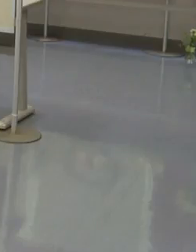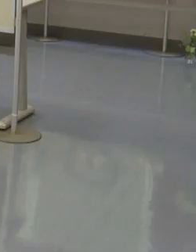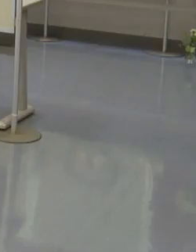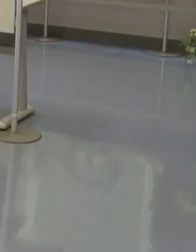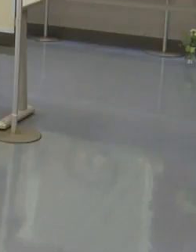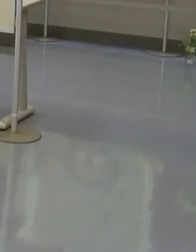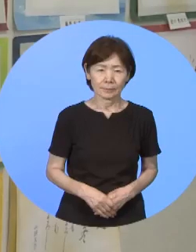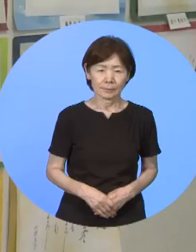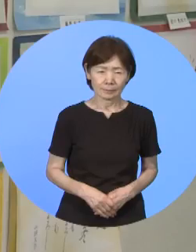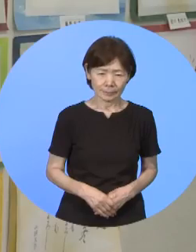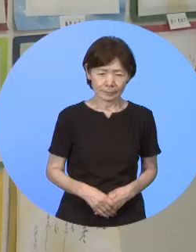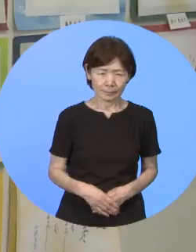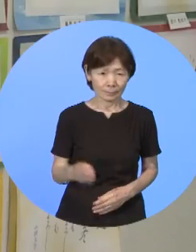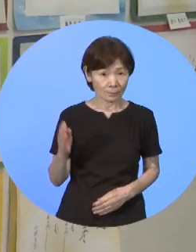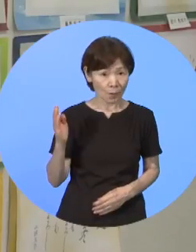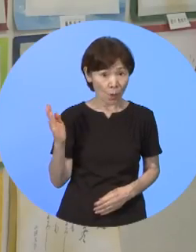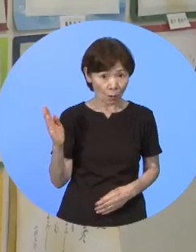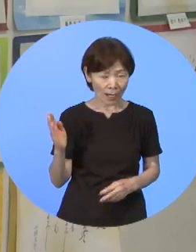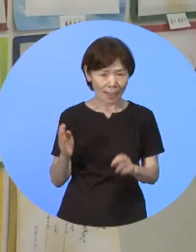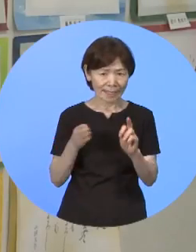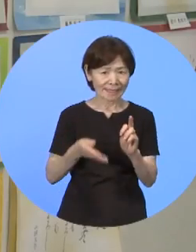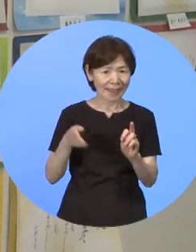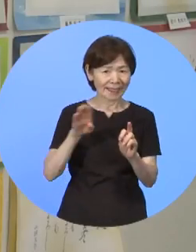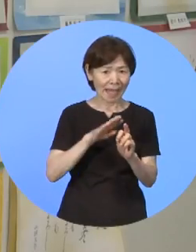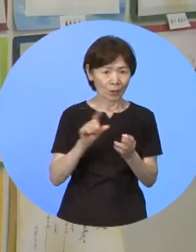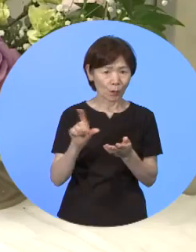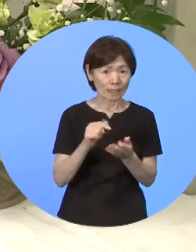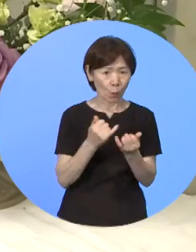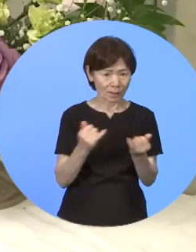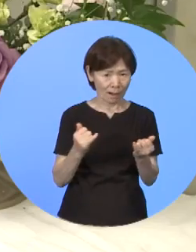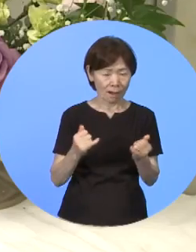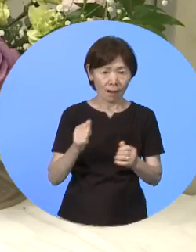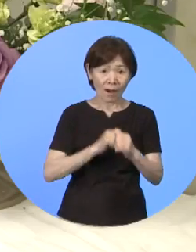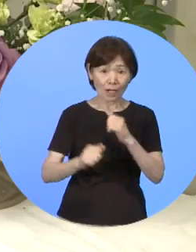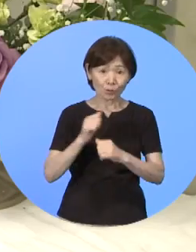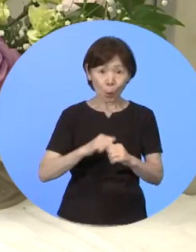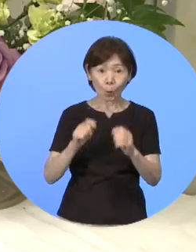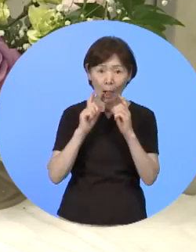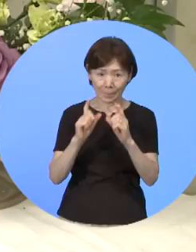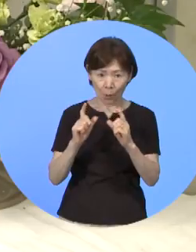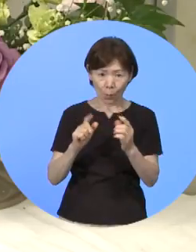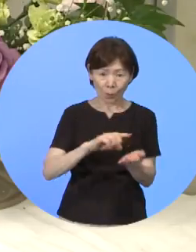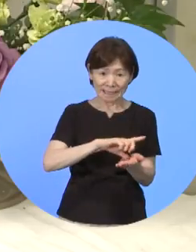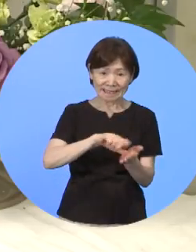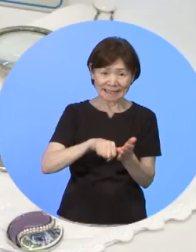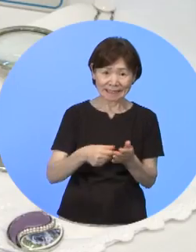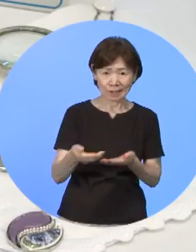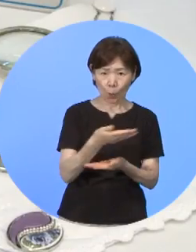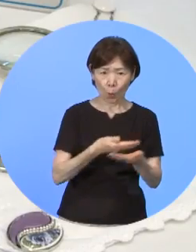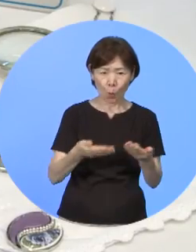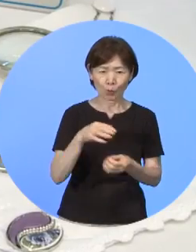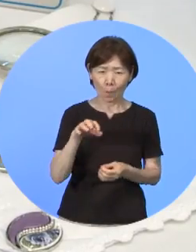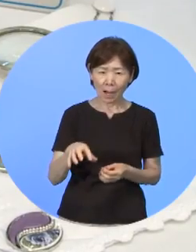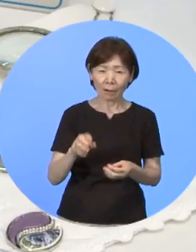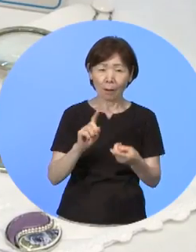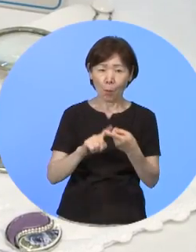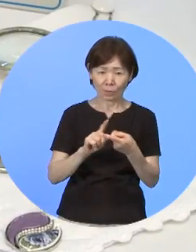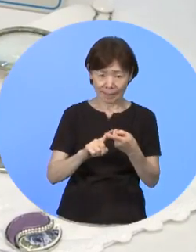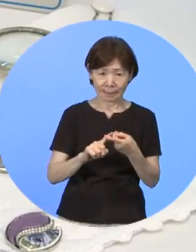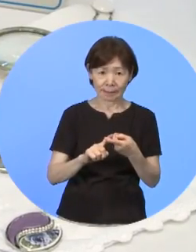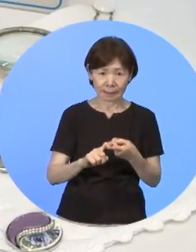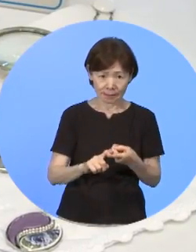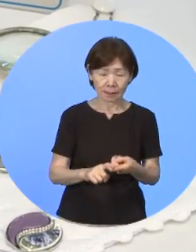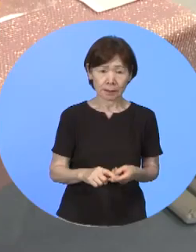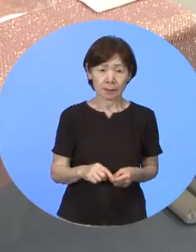。これは同センター利用者の活動発表の場であるとともに、地域交流の場になれば